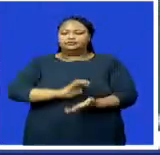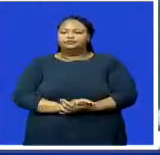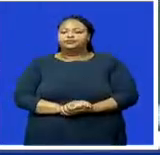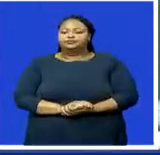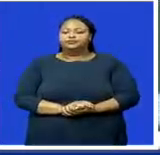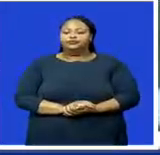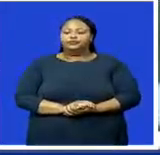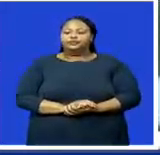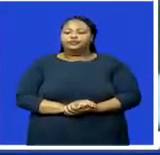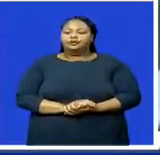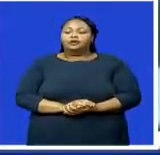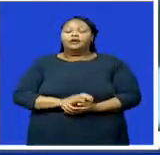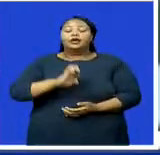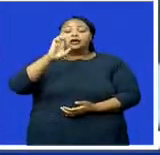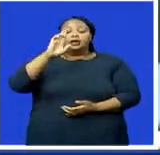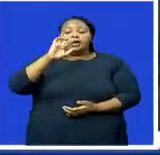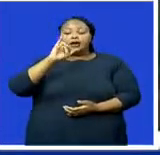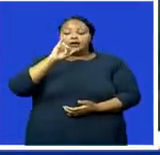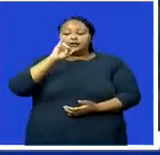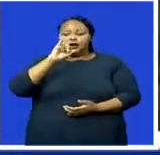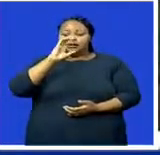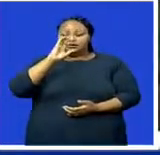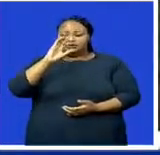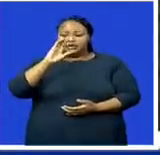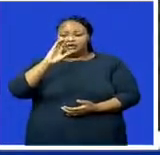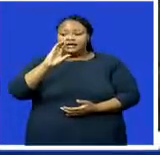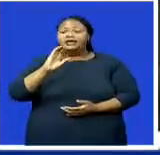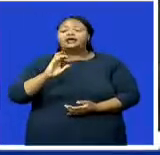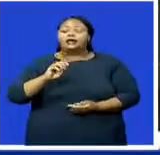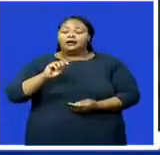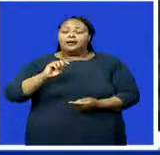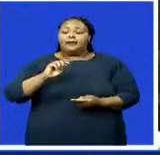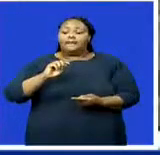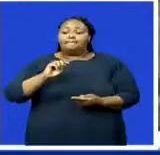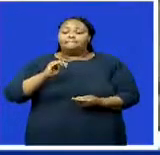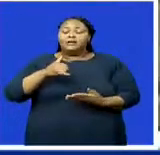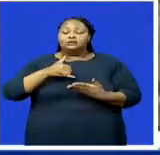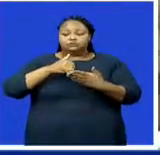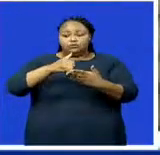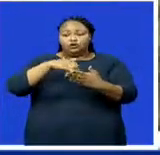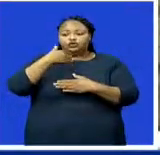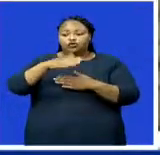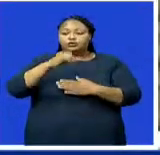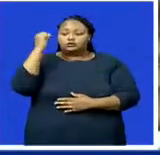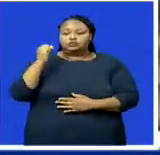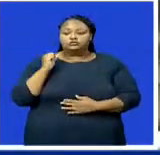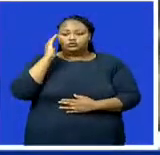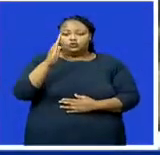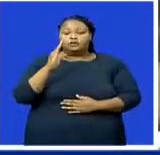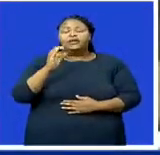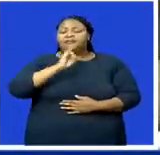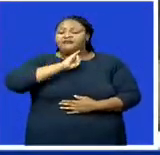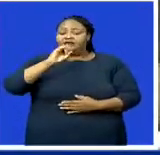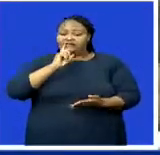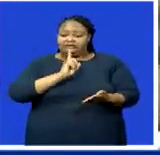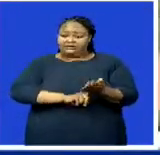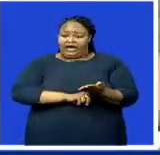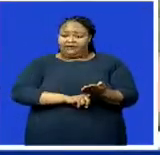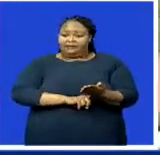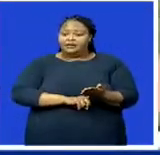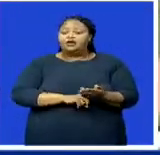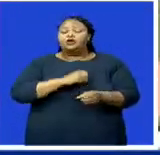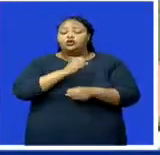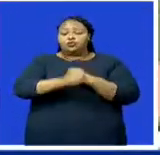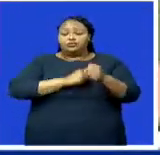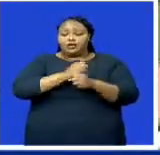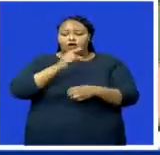Corporation ichubekile kule mpelasonto eRoyal Swazi Spa eZulwini. Lenzebe ibe yekucala kulo mnyaka kulandzela ukuthi igcine ingakakhona kuphela